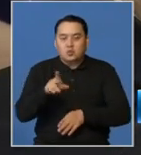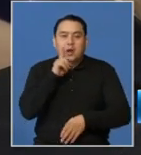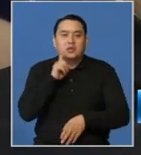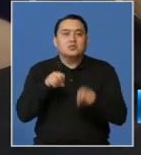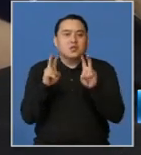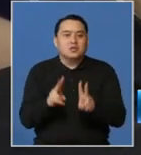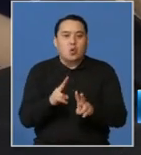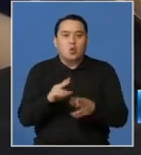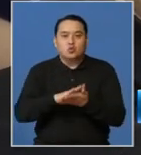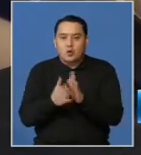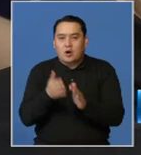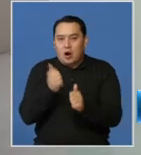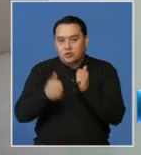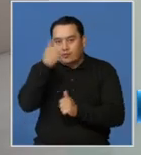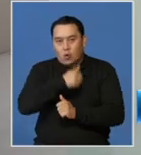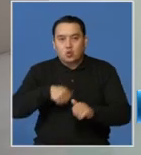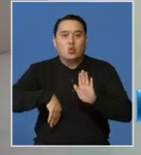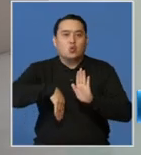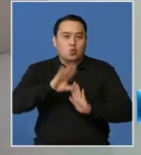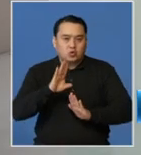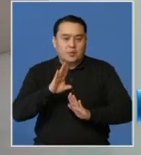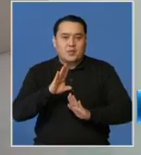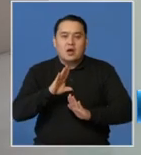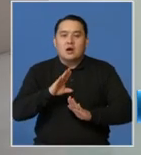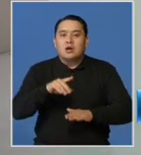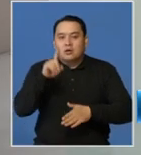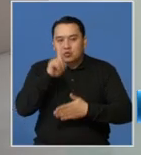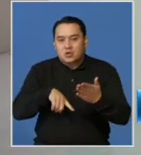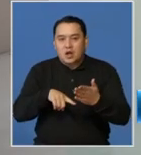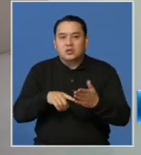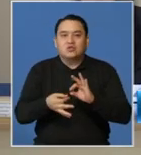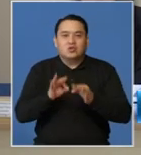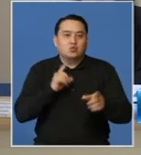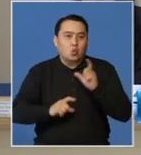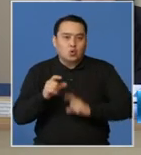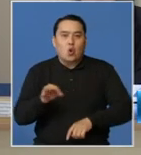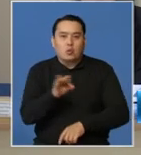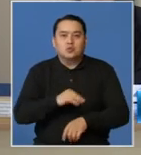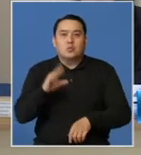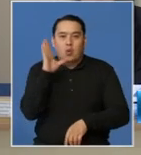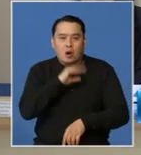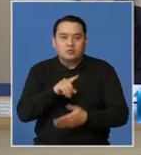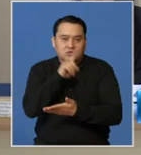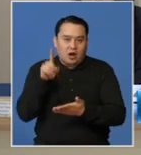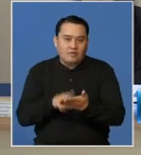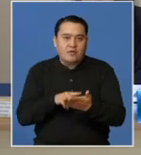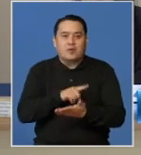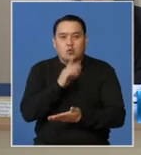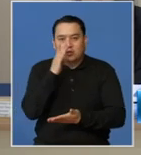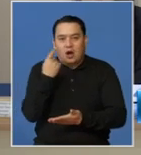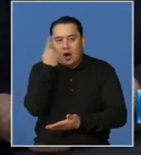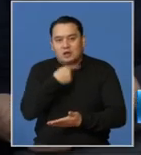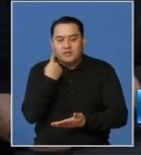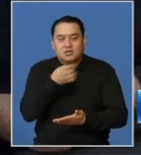Именно поэтому условия с каждым годом становятся все лучше. Узнать подробнее о них студенты областного центра смогли, задав напрямую